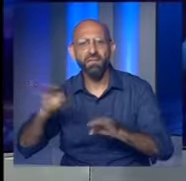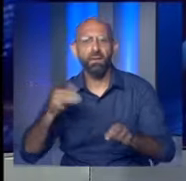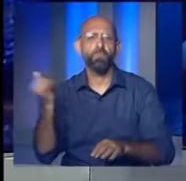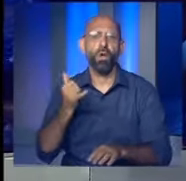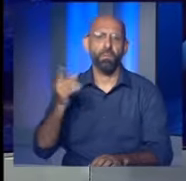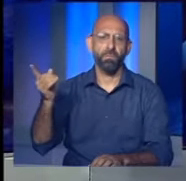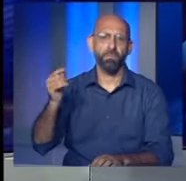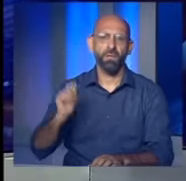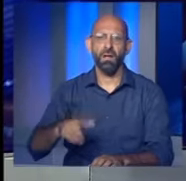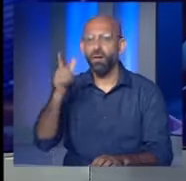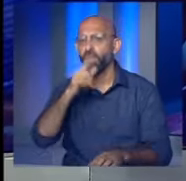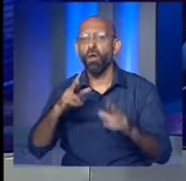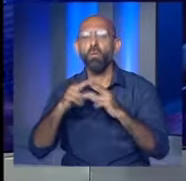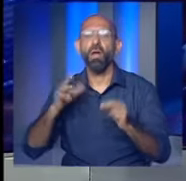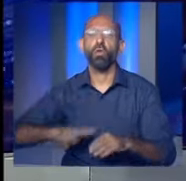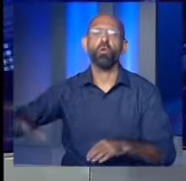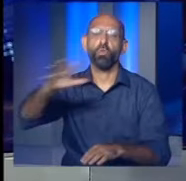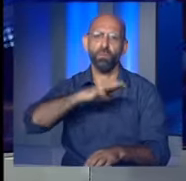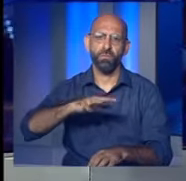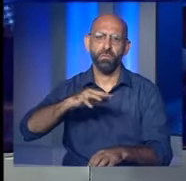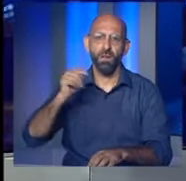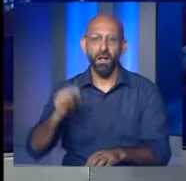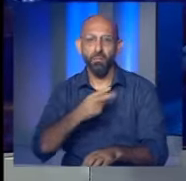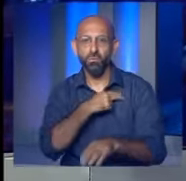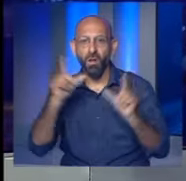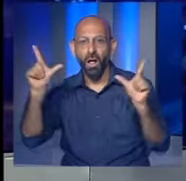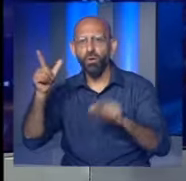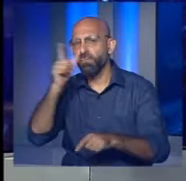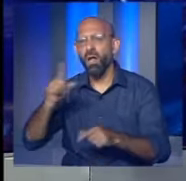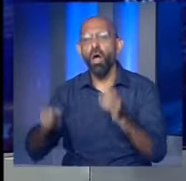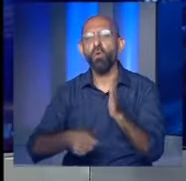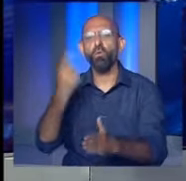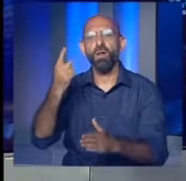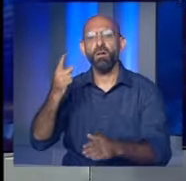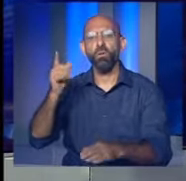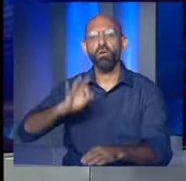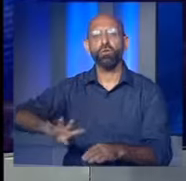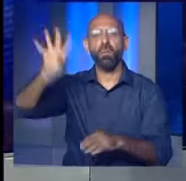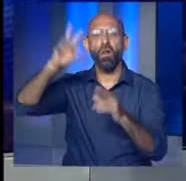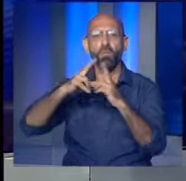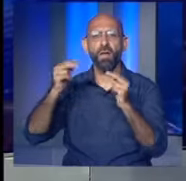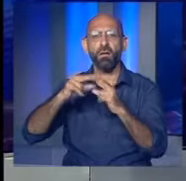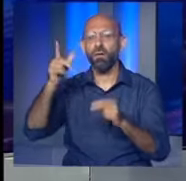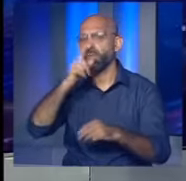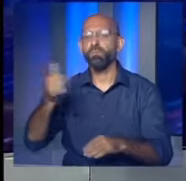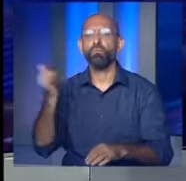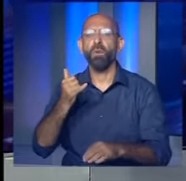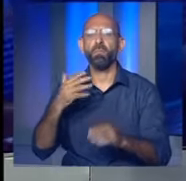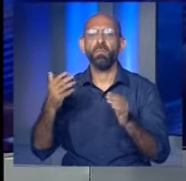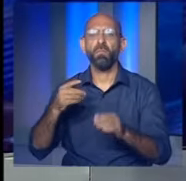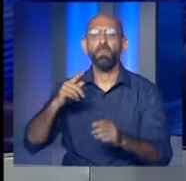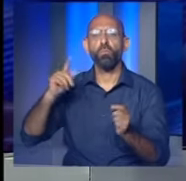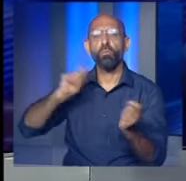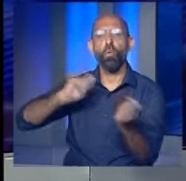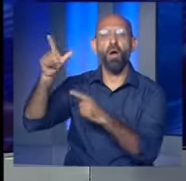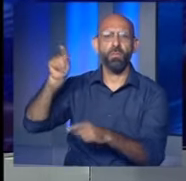المشاركه كما تحدث عن الفكر السياسي وعن عدم معاداه التيار احدا من اللبنانيين بسيل في نهايه اليوم الاول امس ل